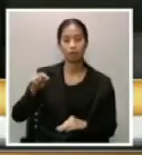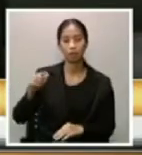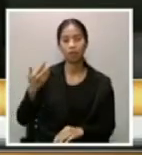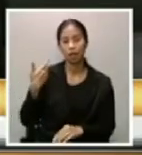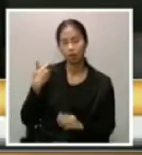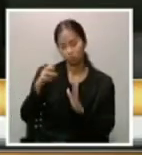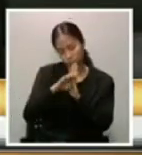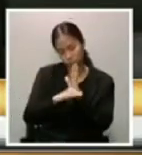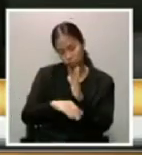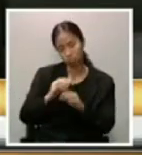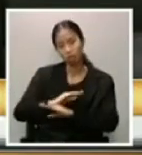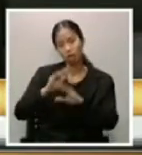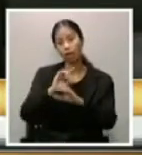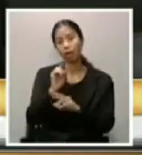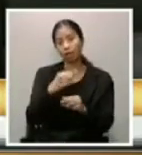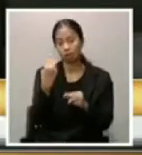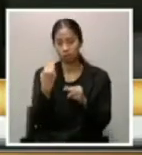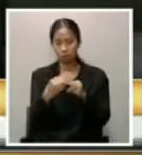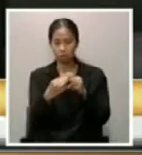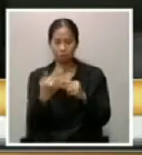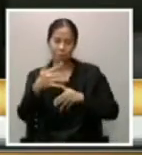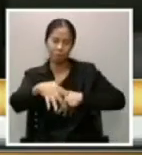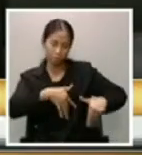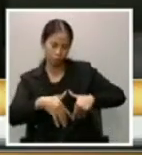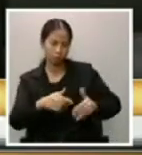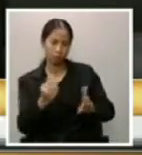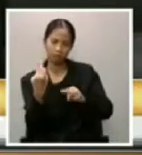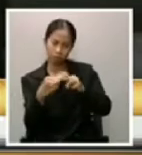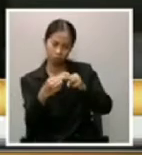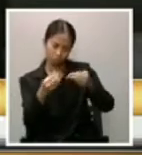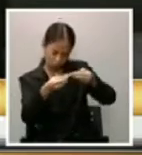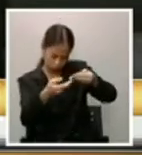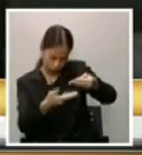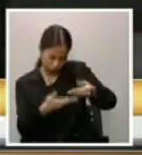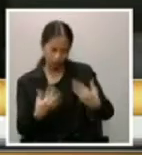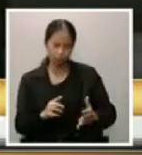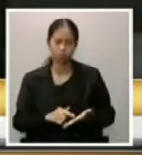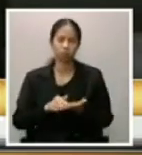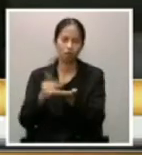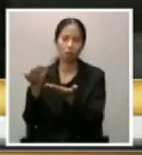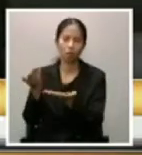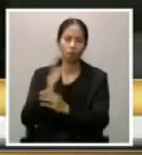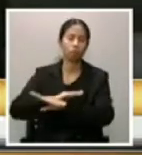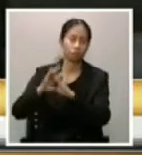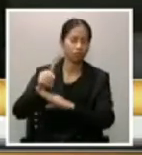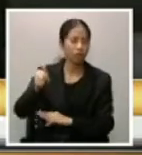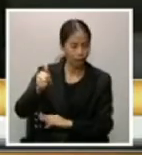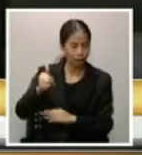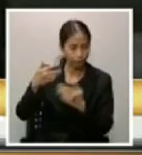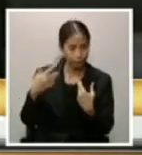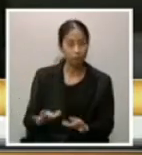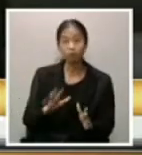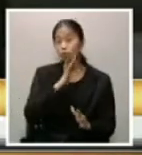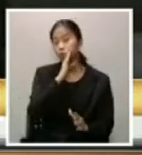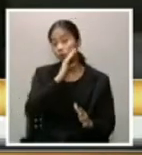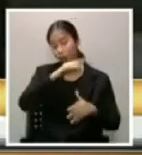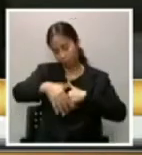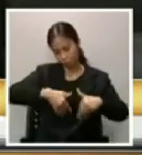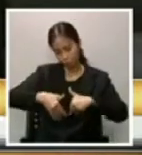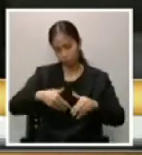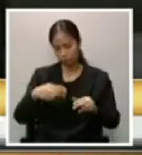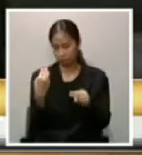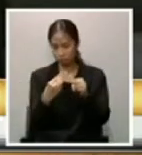อนคือการเข้าชื่อถอดถอนโดยประชาชนครับเพราะถ้าประชาชนมาเข้าร่วมชื่อถอดถอนองค์กรอิสระ